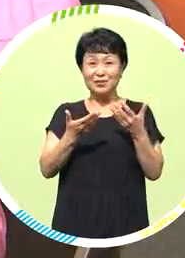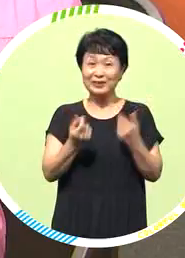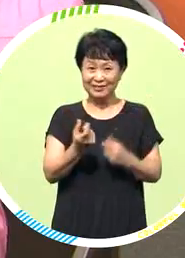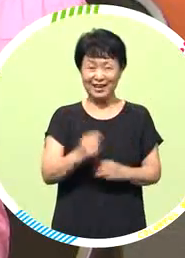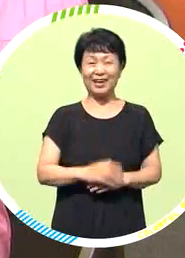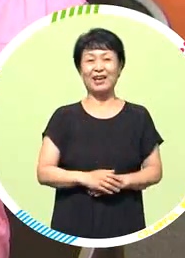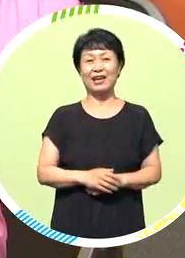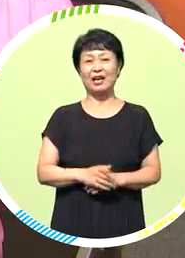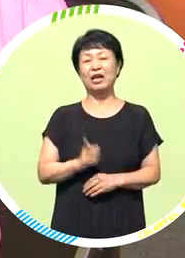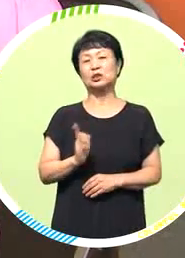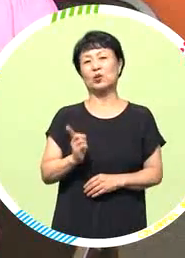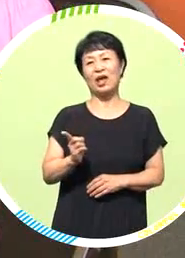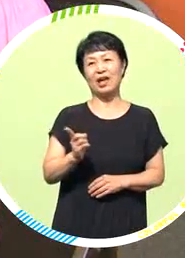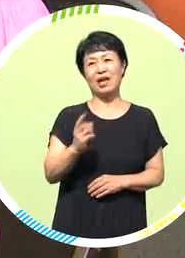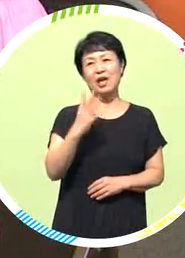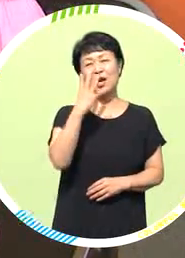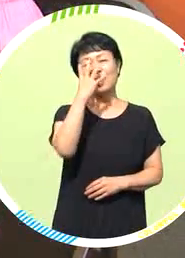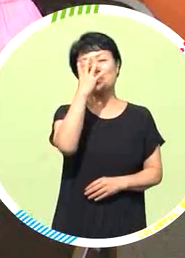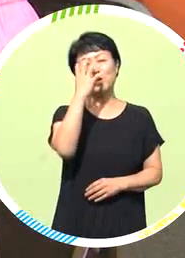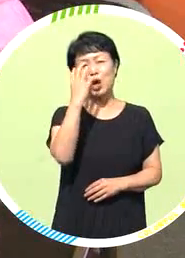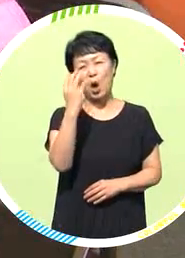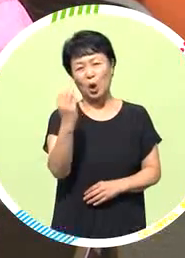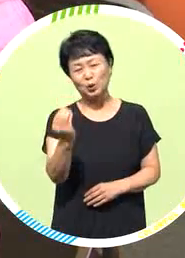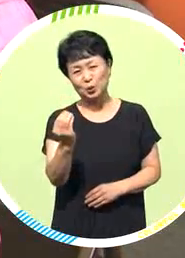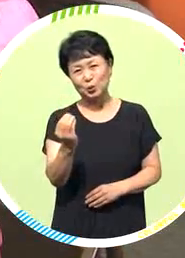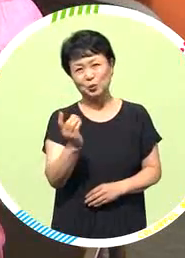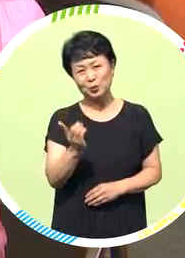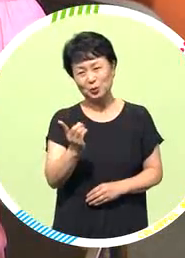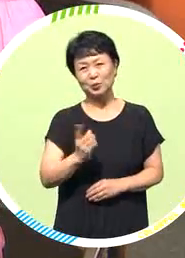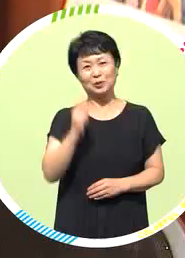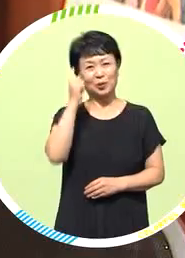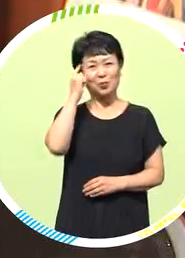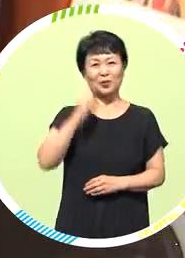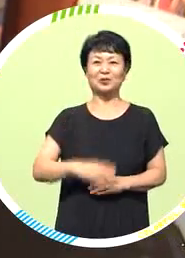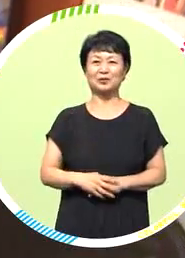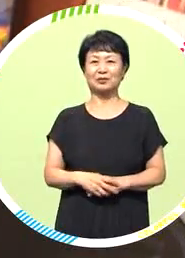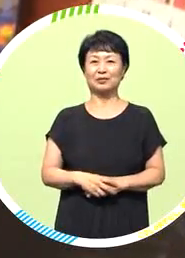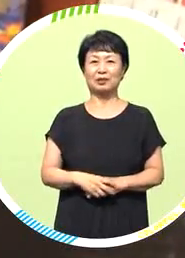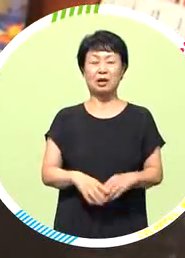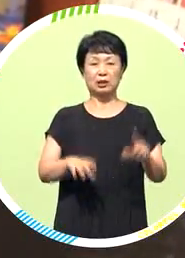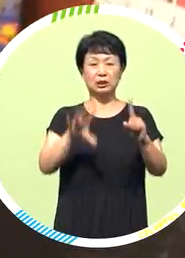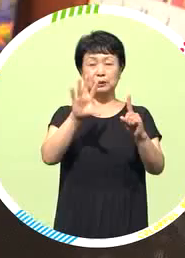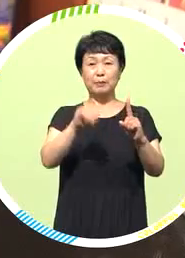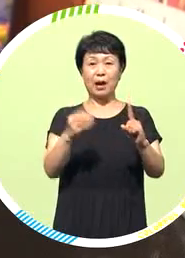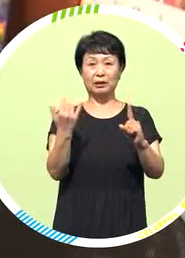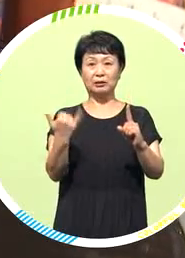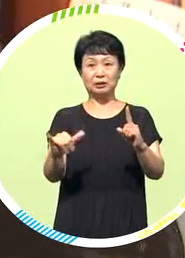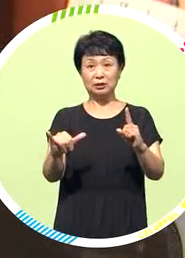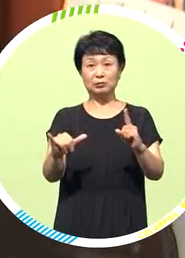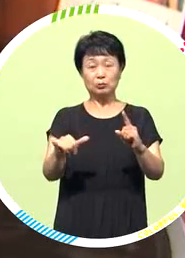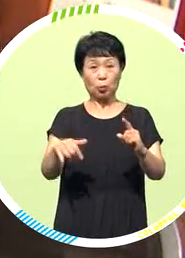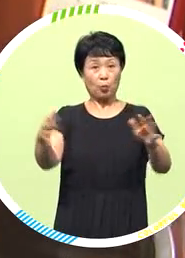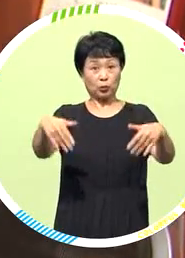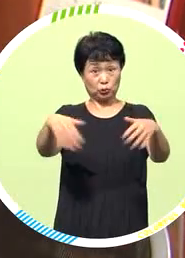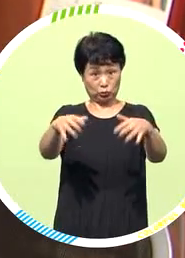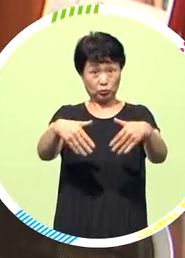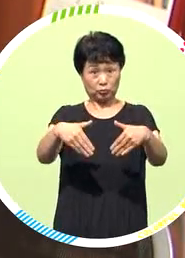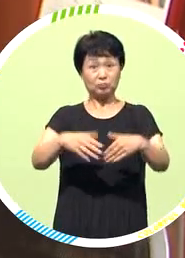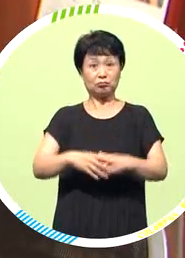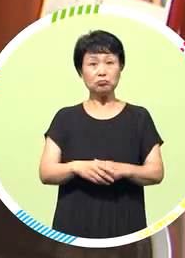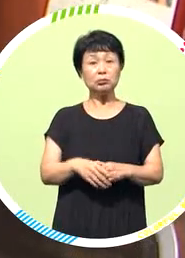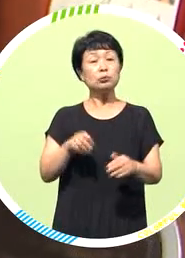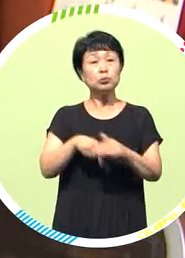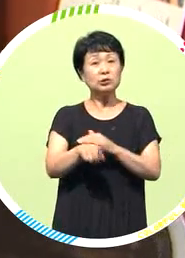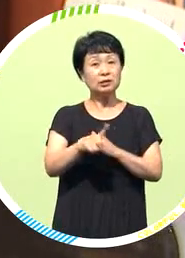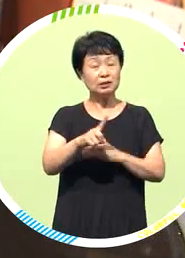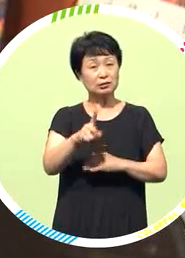でもそれがねフェイスペインティングの魅力なので ね、 はい、今1万人のサポーターを募集してるってことですけど、どうして